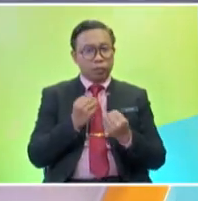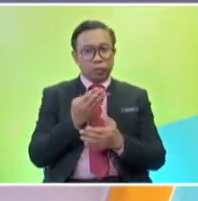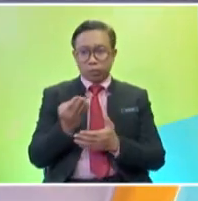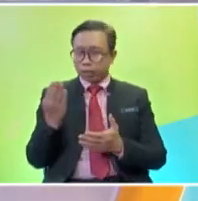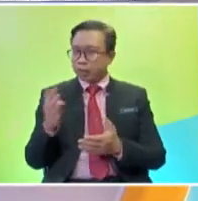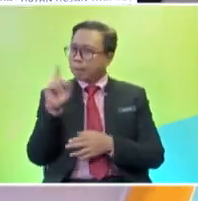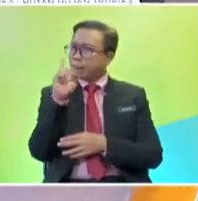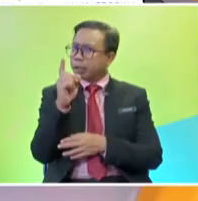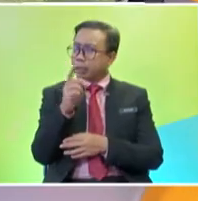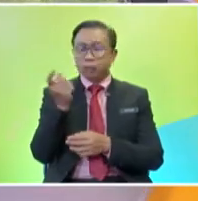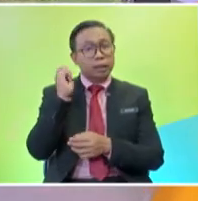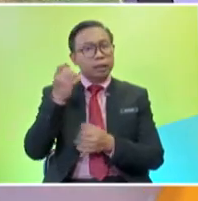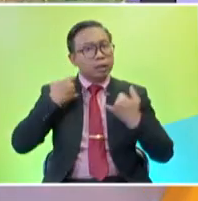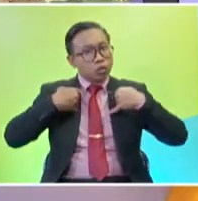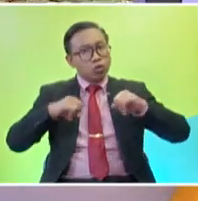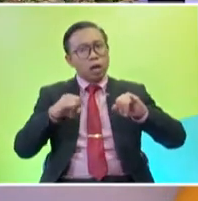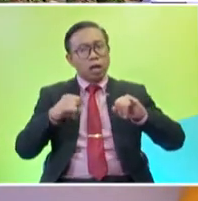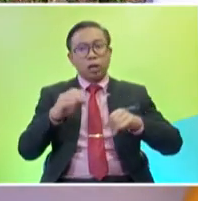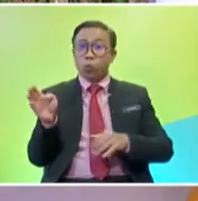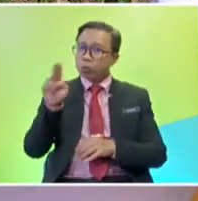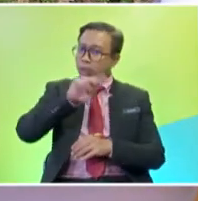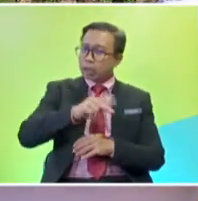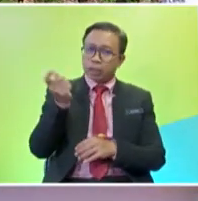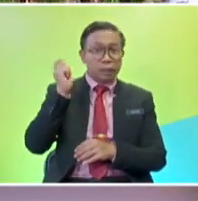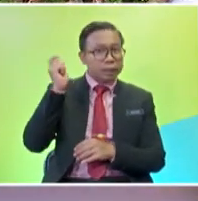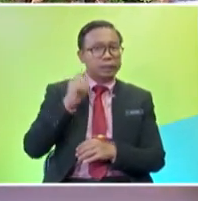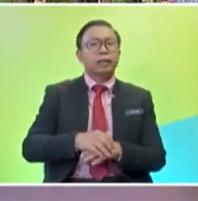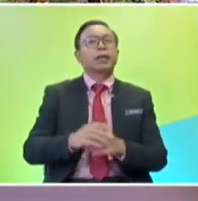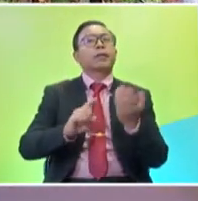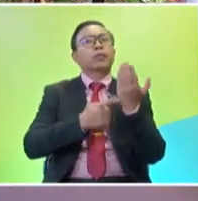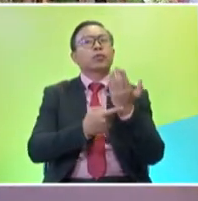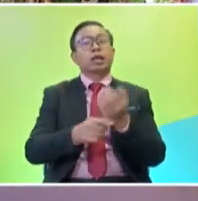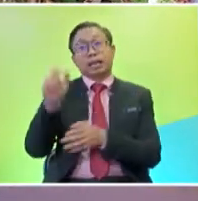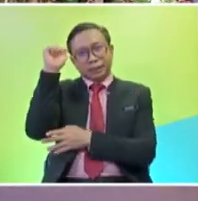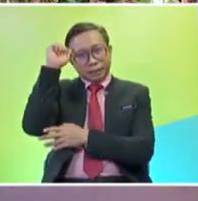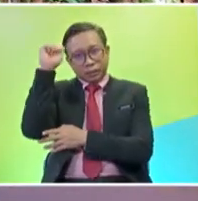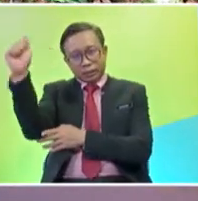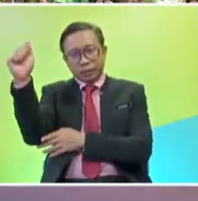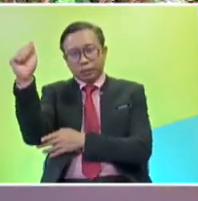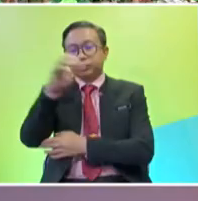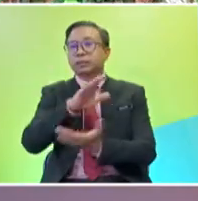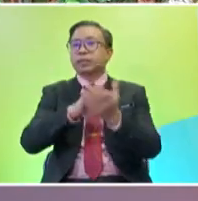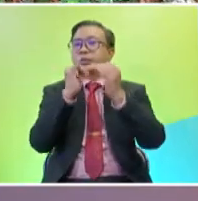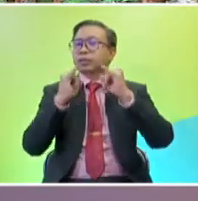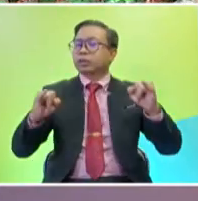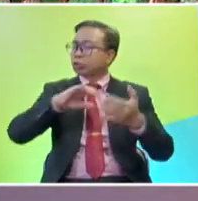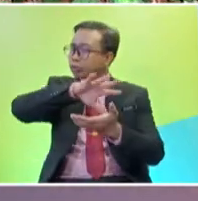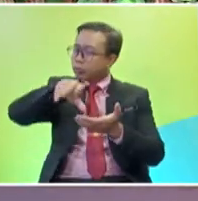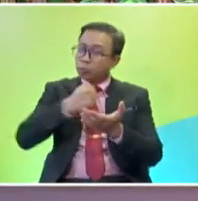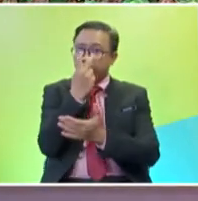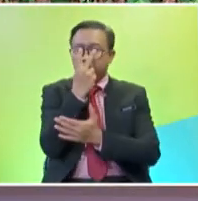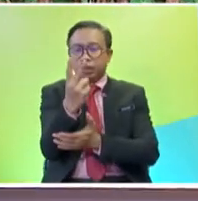mana saudagar unta tadi hilang pula dia tidak menghapus kita mulai Assalamualaikum salam sejahtera kepada semua yang sudah